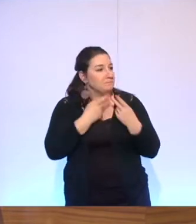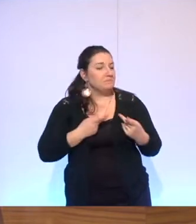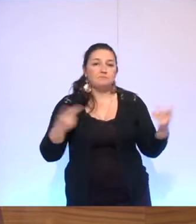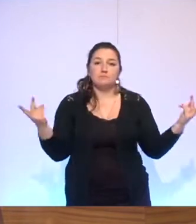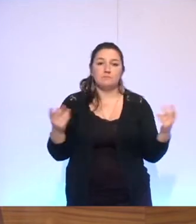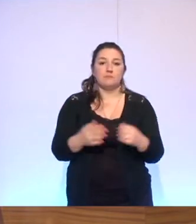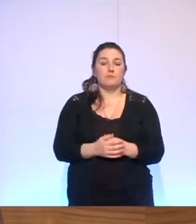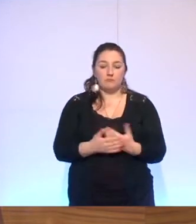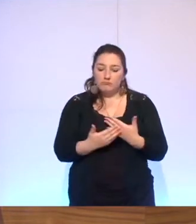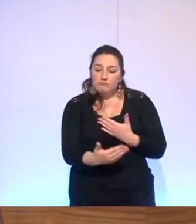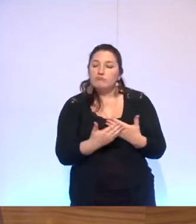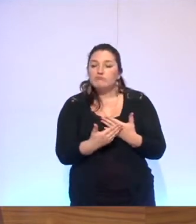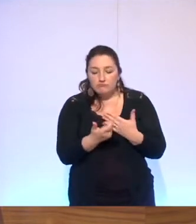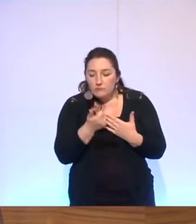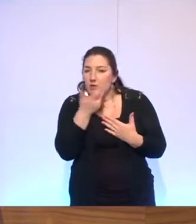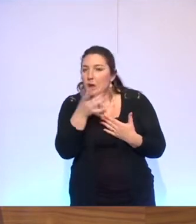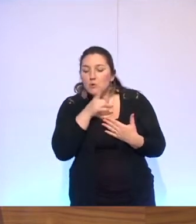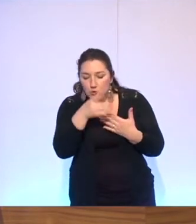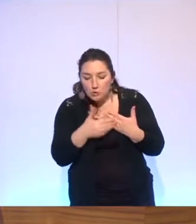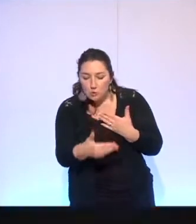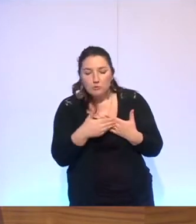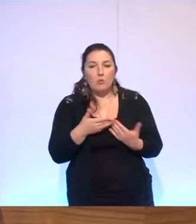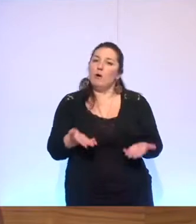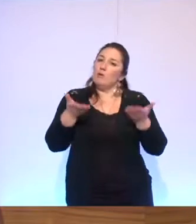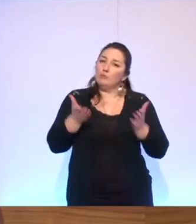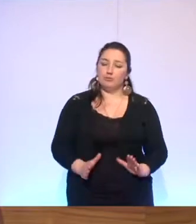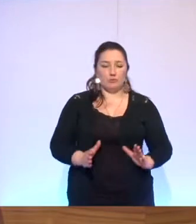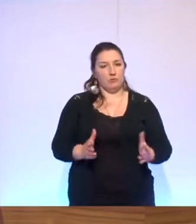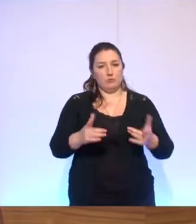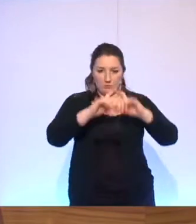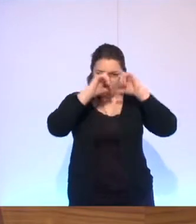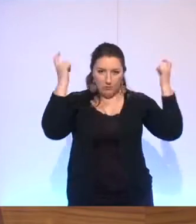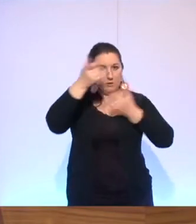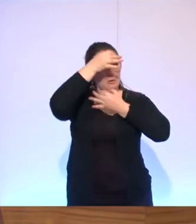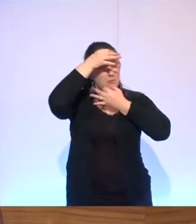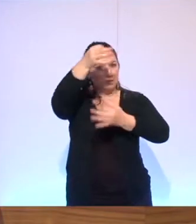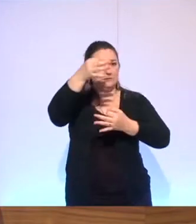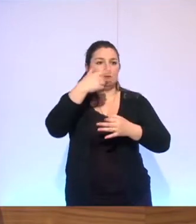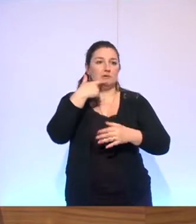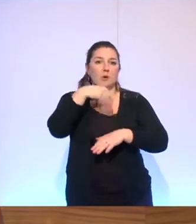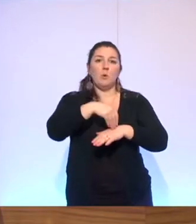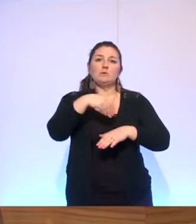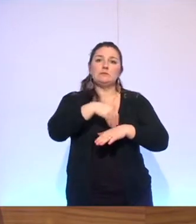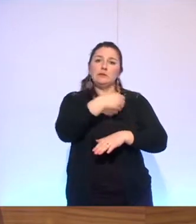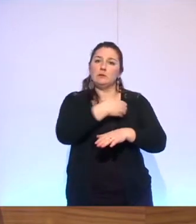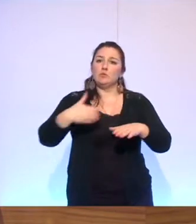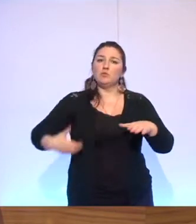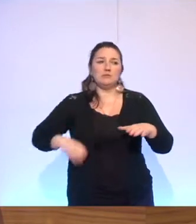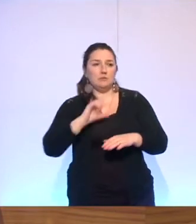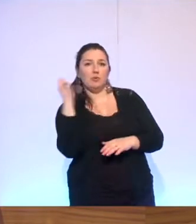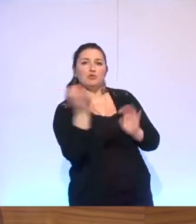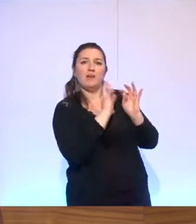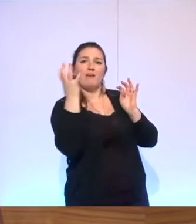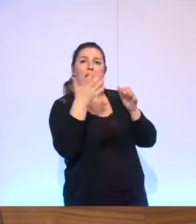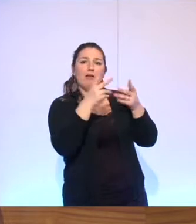que je prendrai dans les jours qui arrivent, fixant exactement les périmètres, fixant également les périmètres des conseillers municipaux délégués. Mais